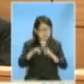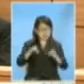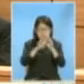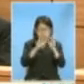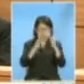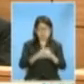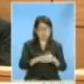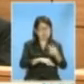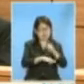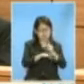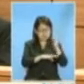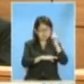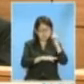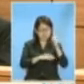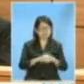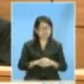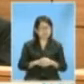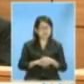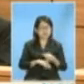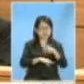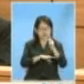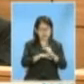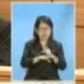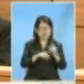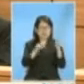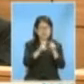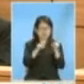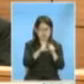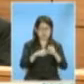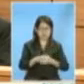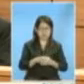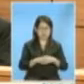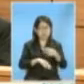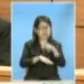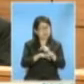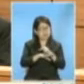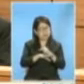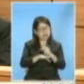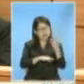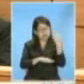ท่านประธานครับท่านประธานก็เคย